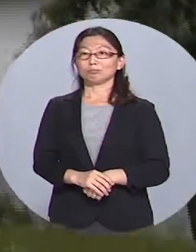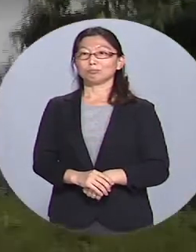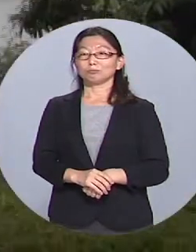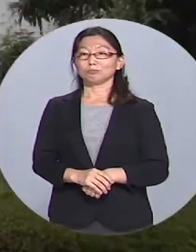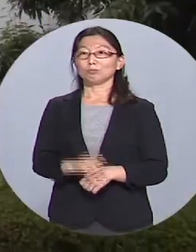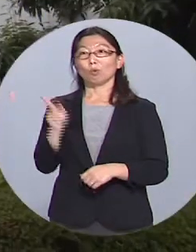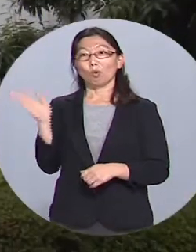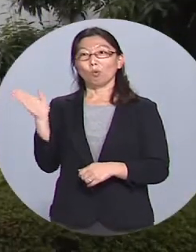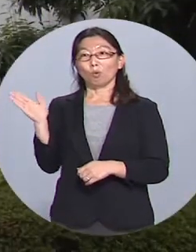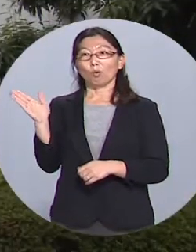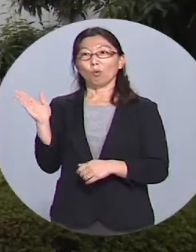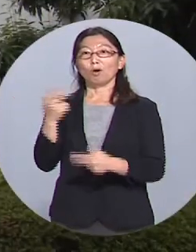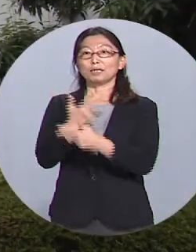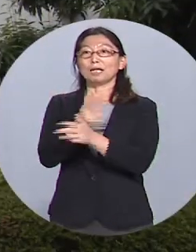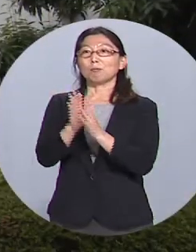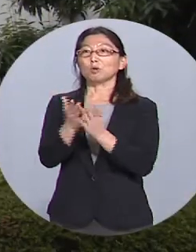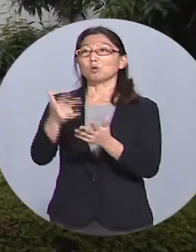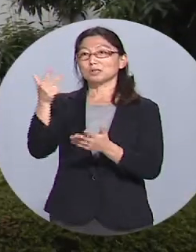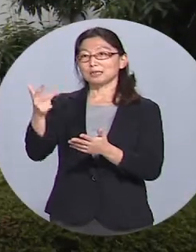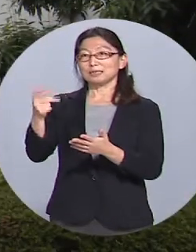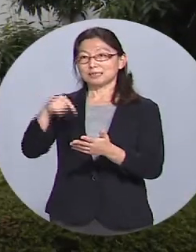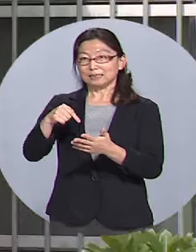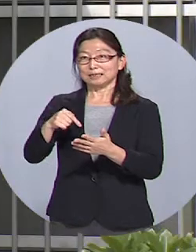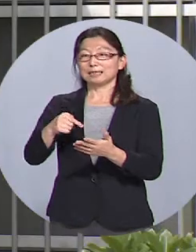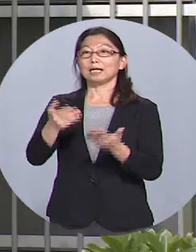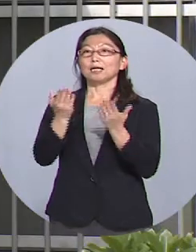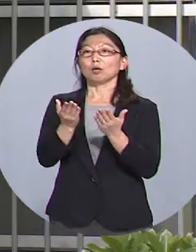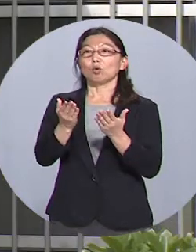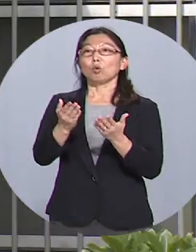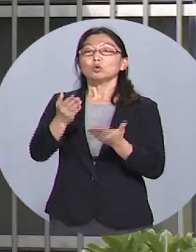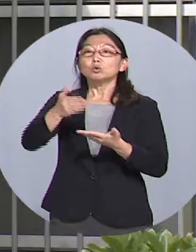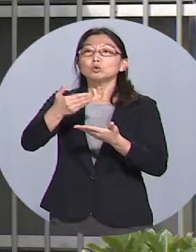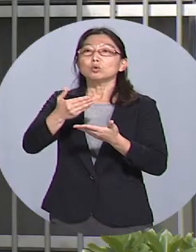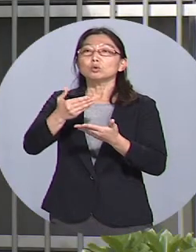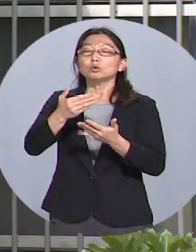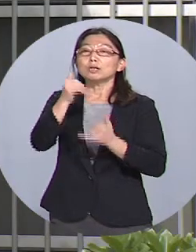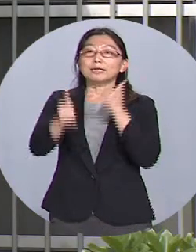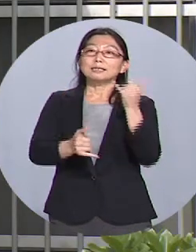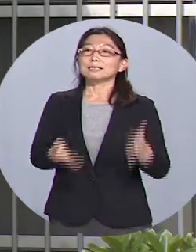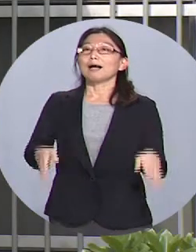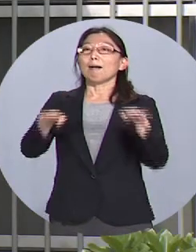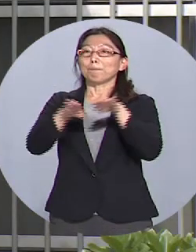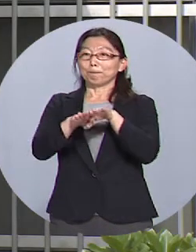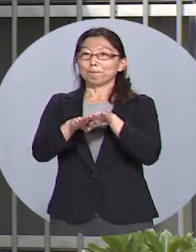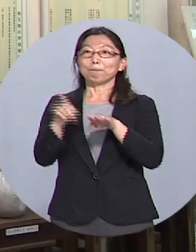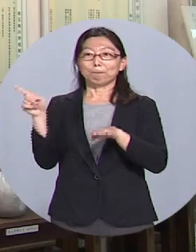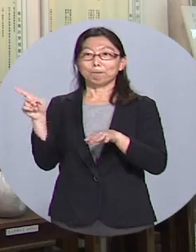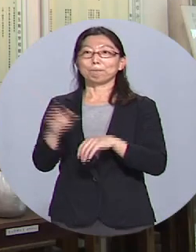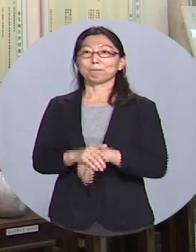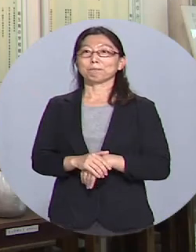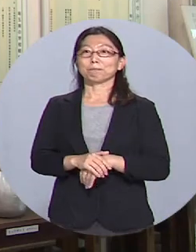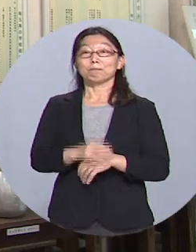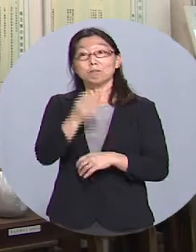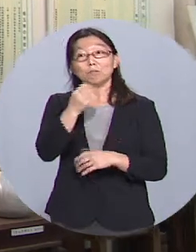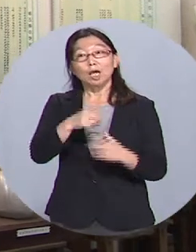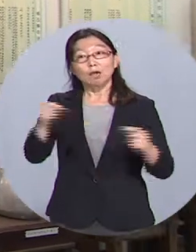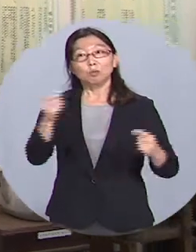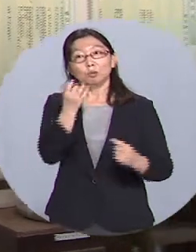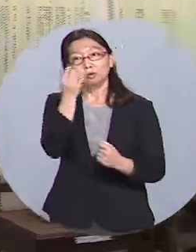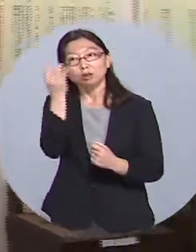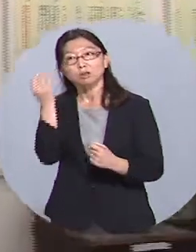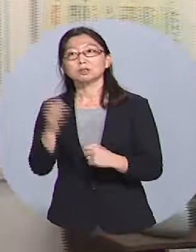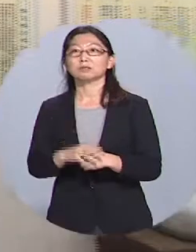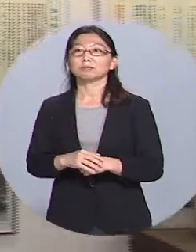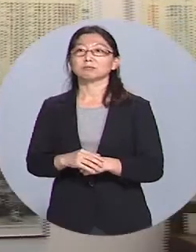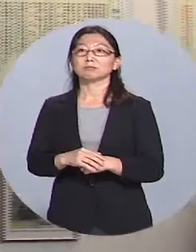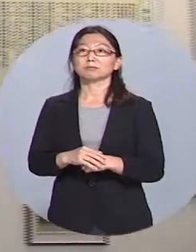それが北本市にある学校給食歴史館。全国でも珍しい学校給食に関するこの資料館では、給